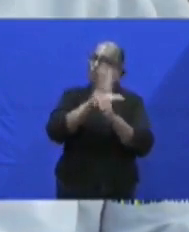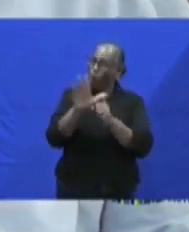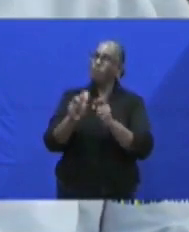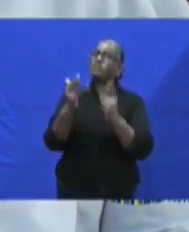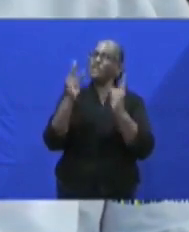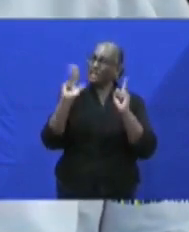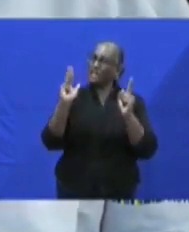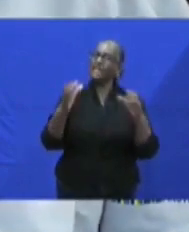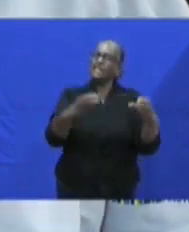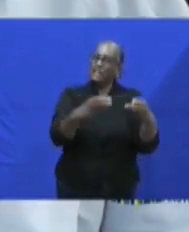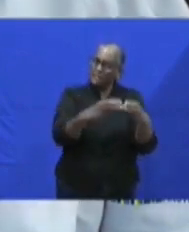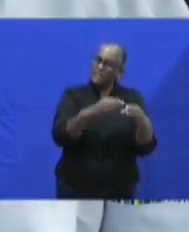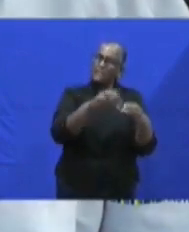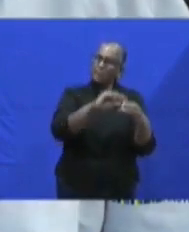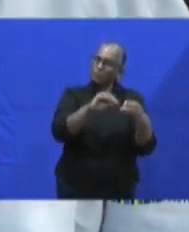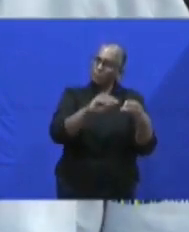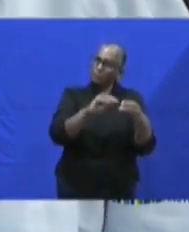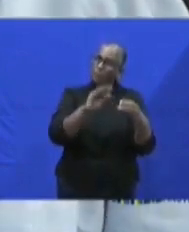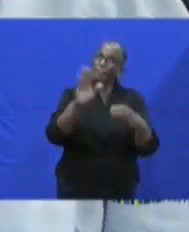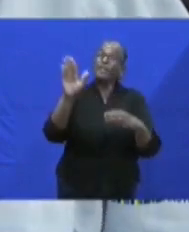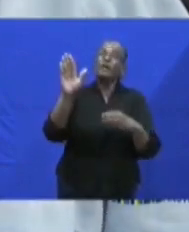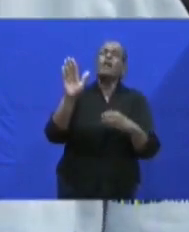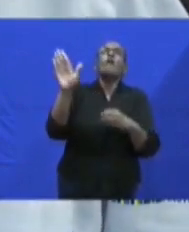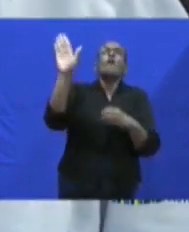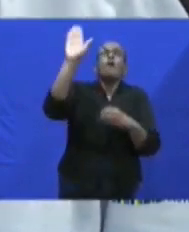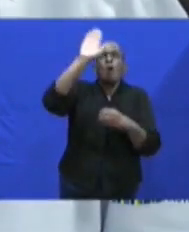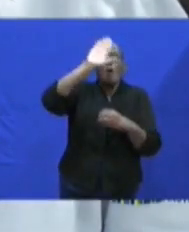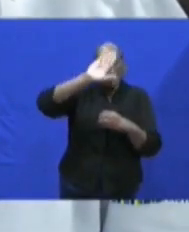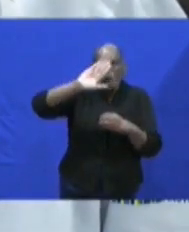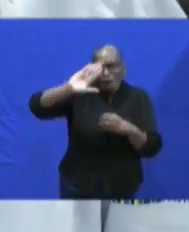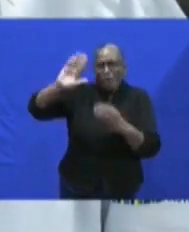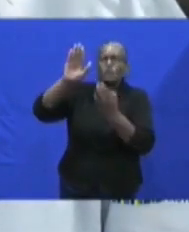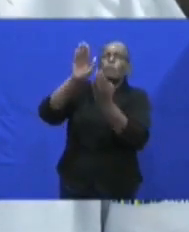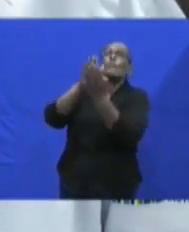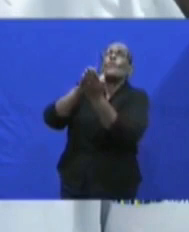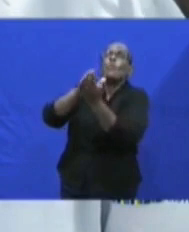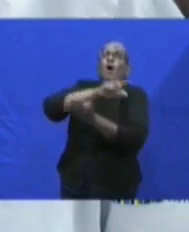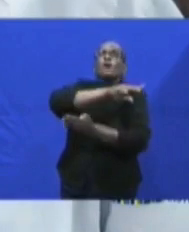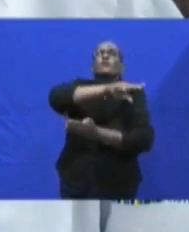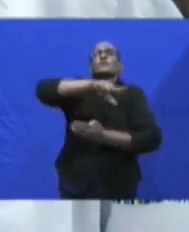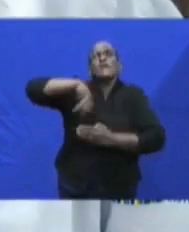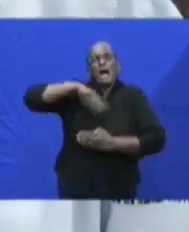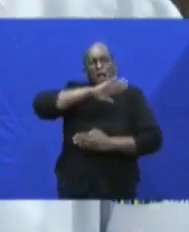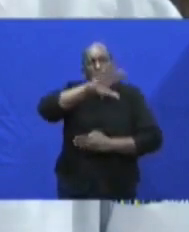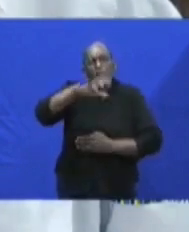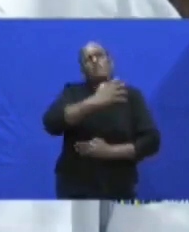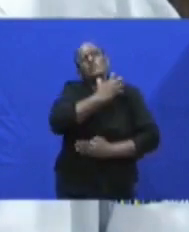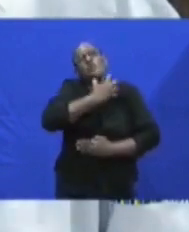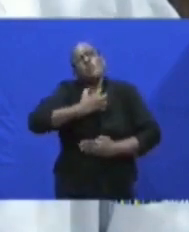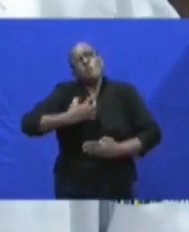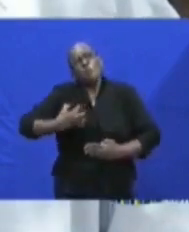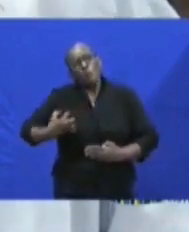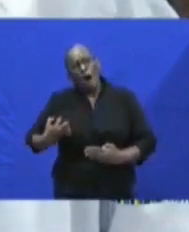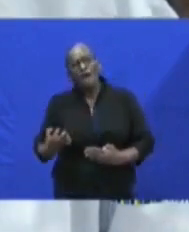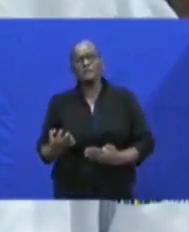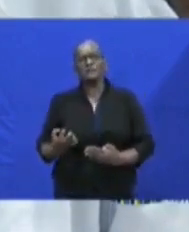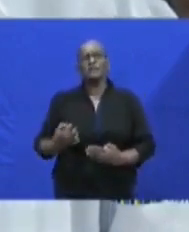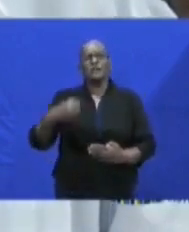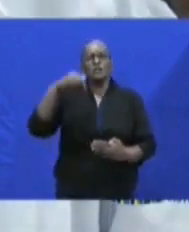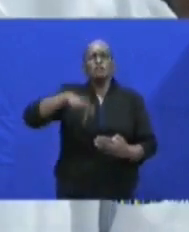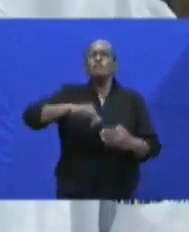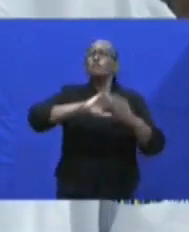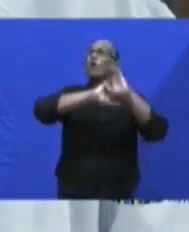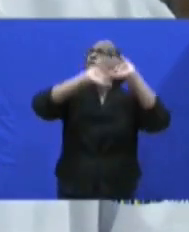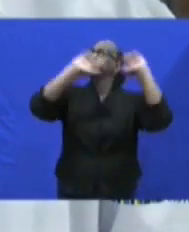COVID-19-team. God behoede ons allen voor het kwaad welke zich nu